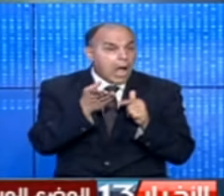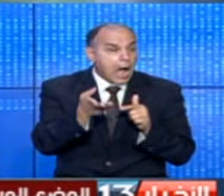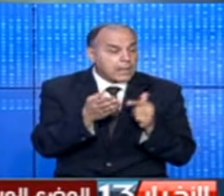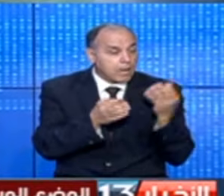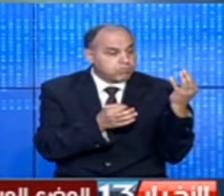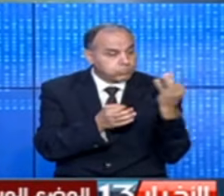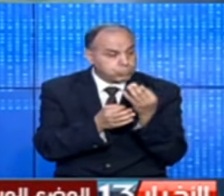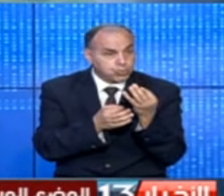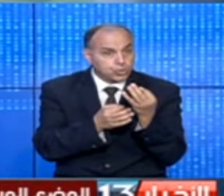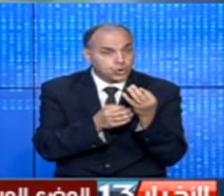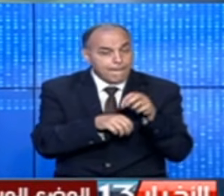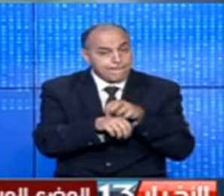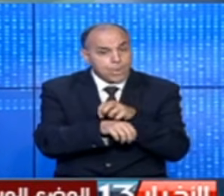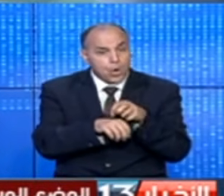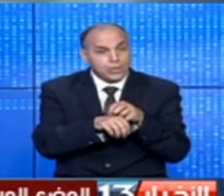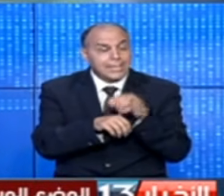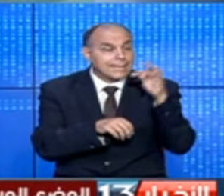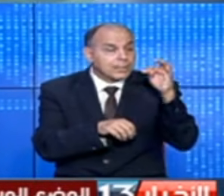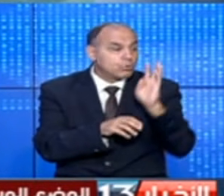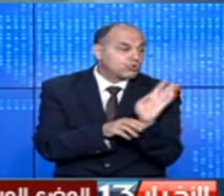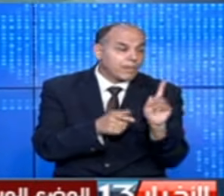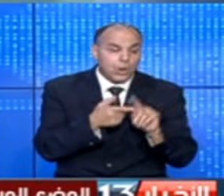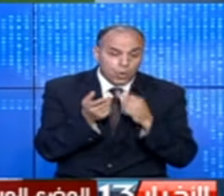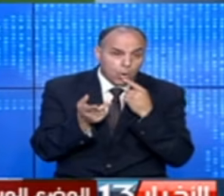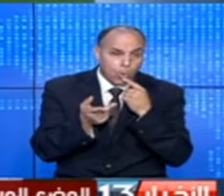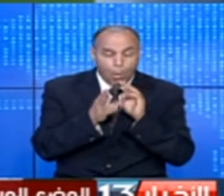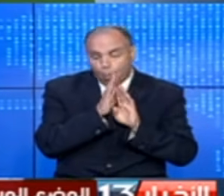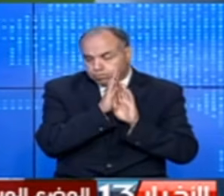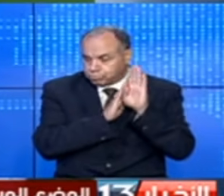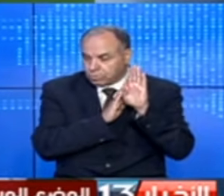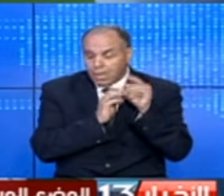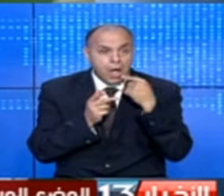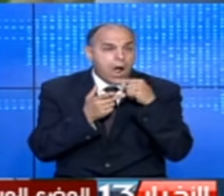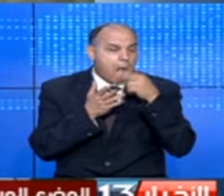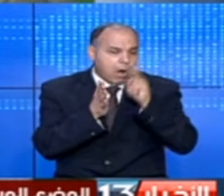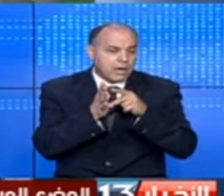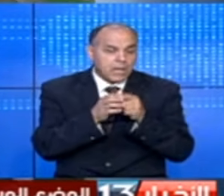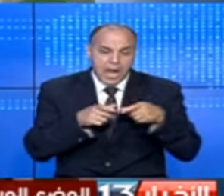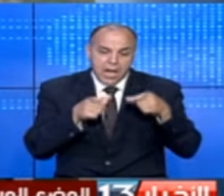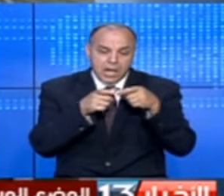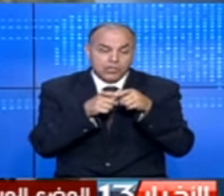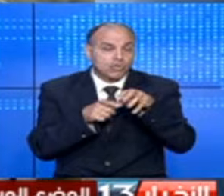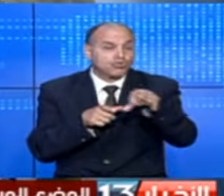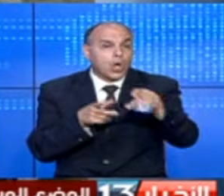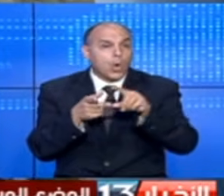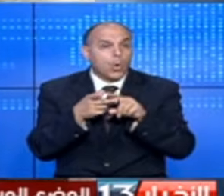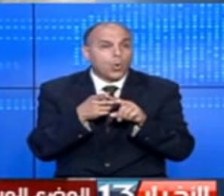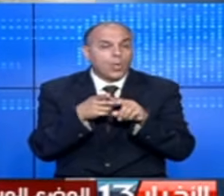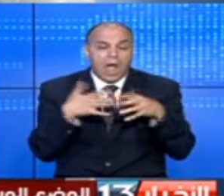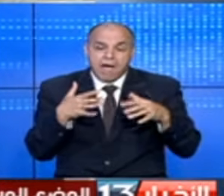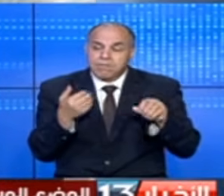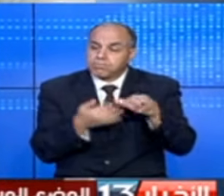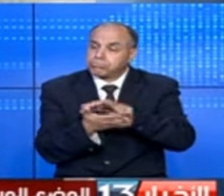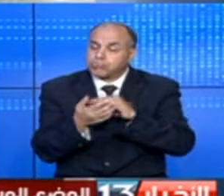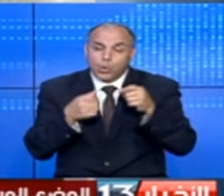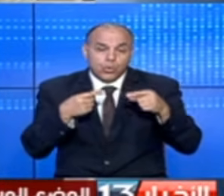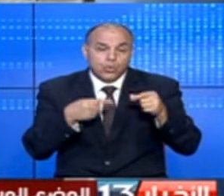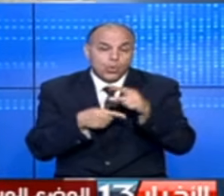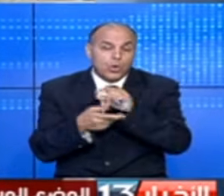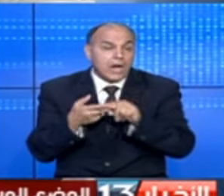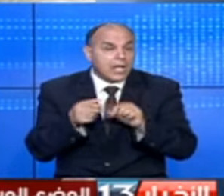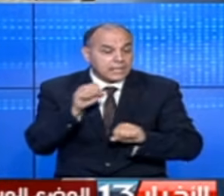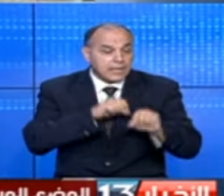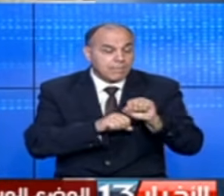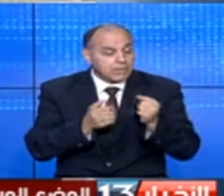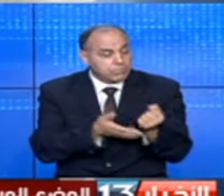معدل الإصابات في معتمدي تطاوين الشمالية ارتفع، فقد قررت اللجنة الجهوية لتفادي الكوارث ومجابهتها